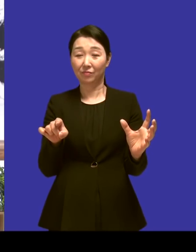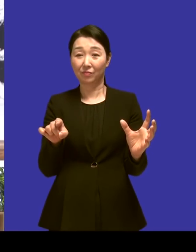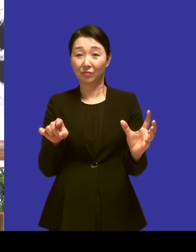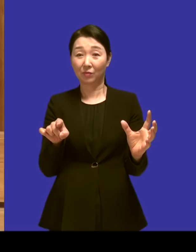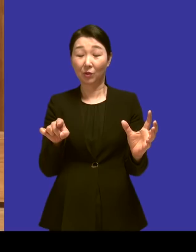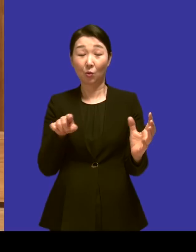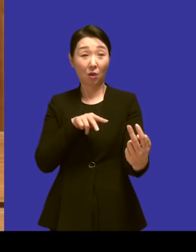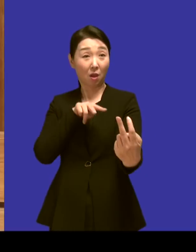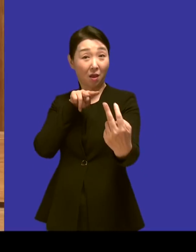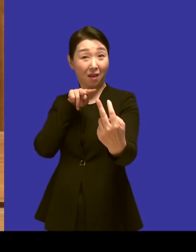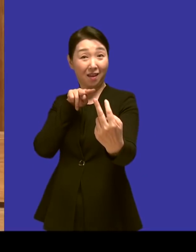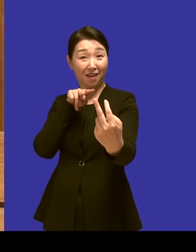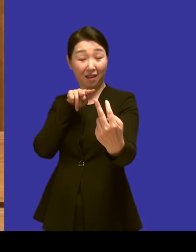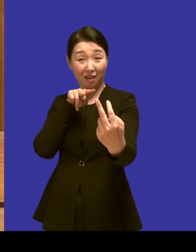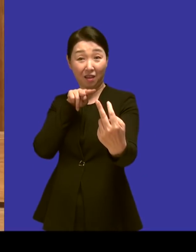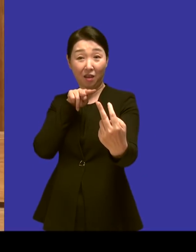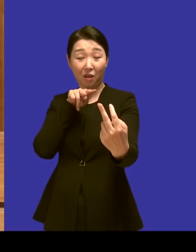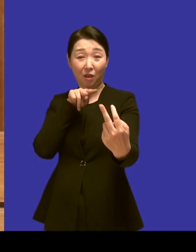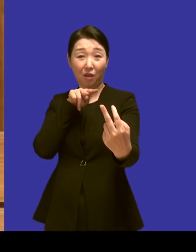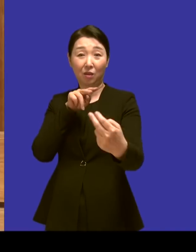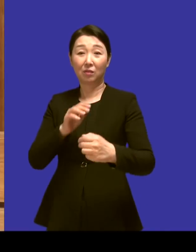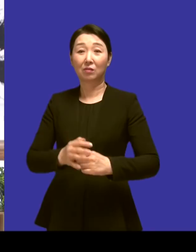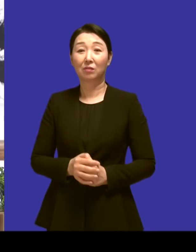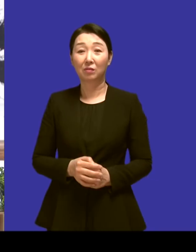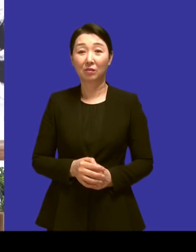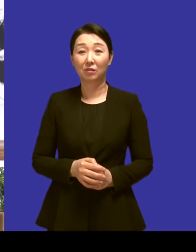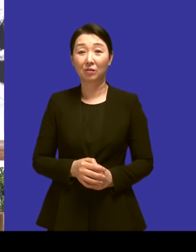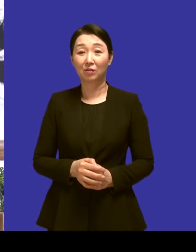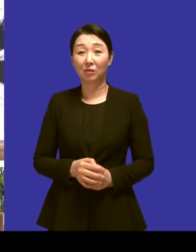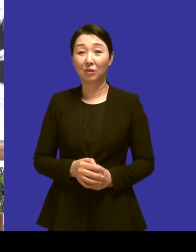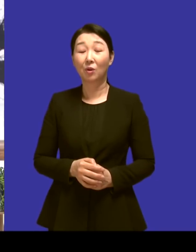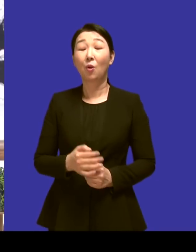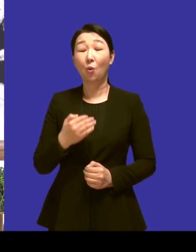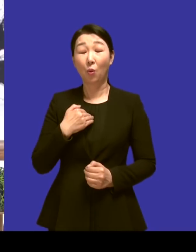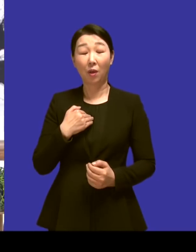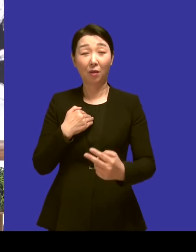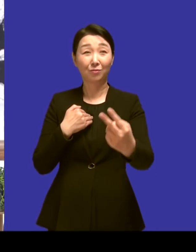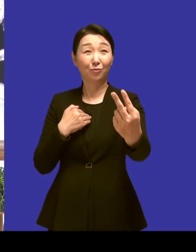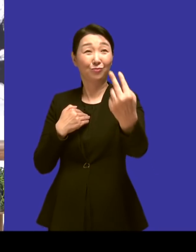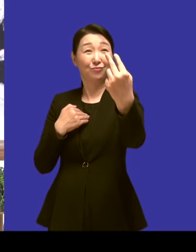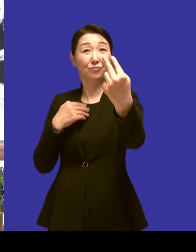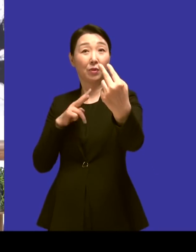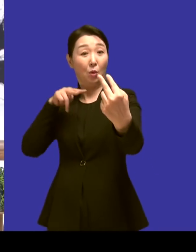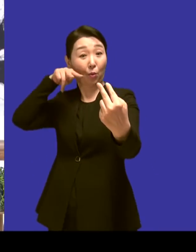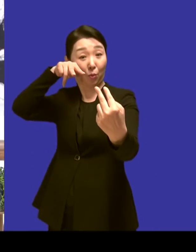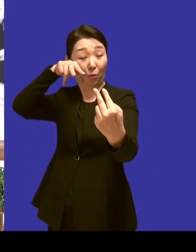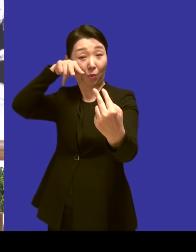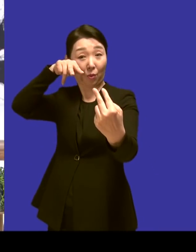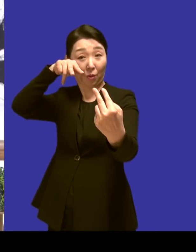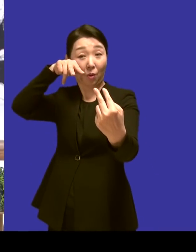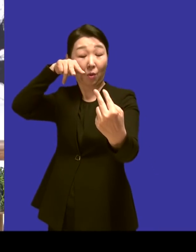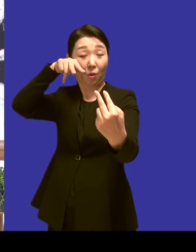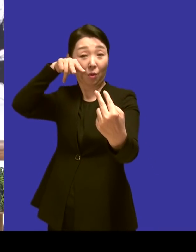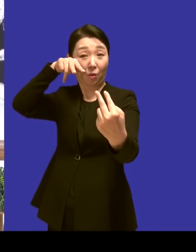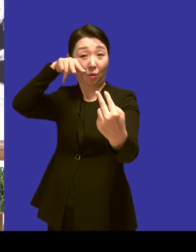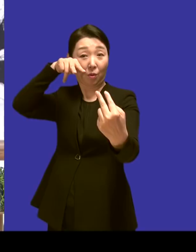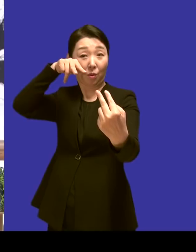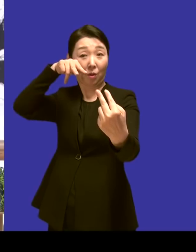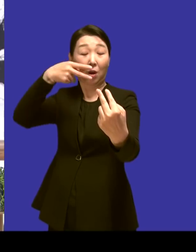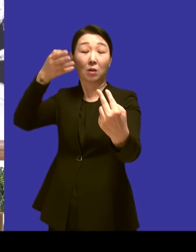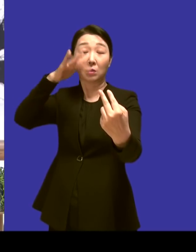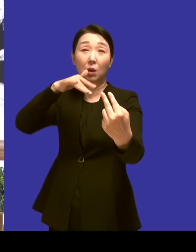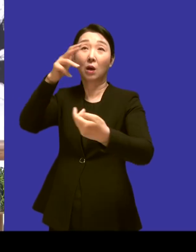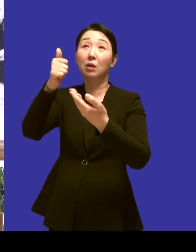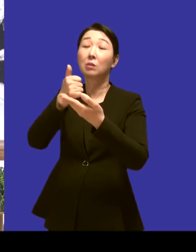반대되는 시선으로 그러니까 그렇죠, 그렇죠. 청중은 위를 바라보는데 저는 아래를 내려다보고 예, 예, 노래를 예. 한단 말이에요. 예. 근데 그런 것 자체가 같이